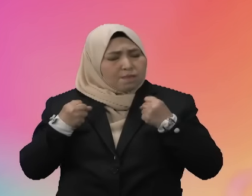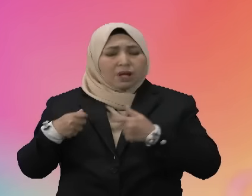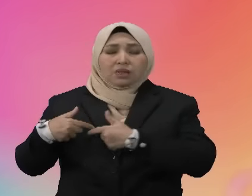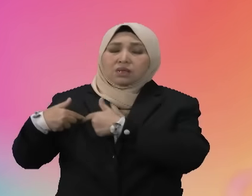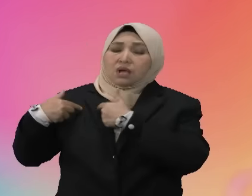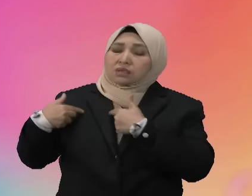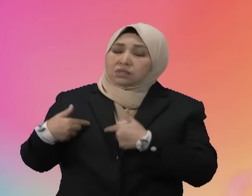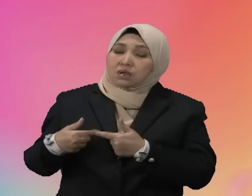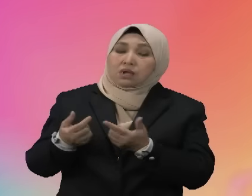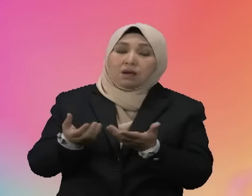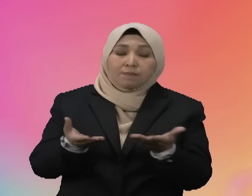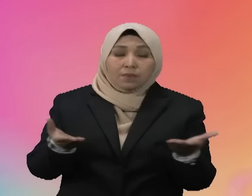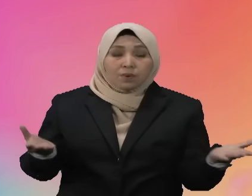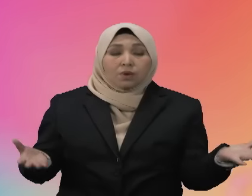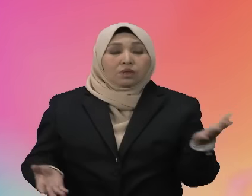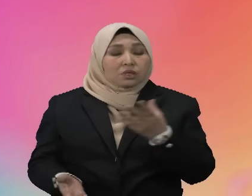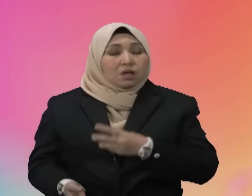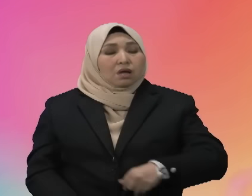قلوبكم